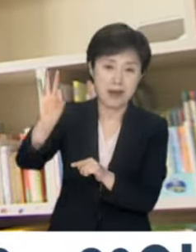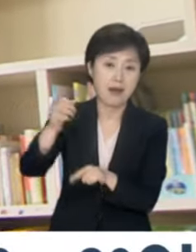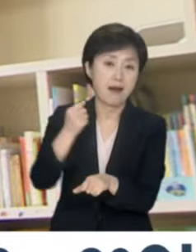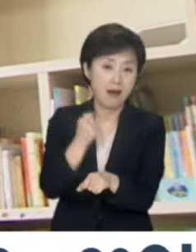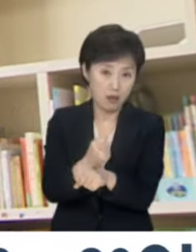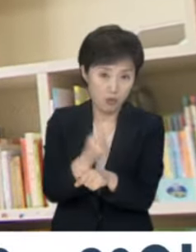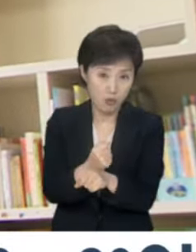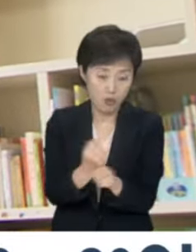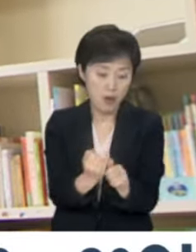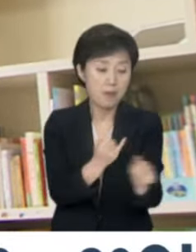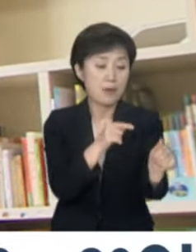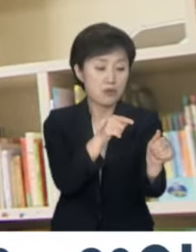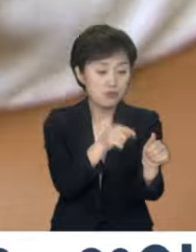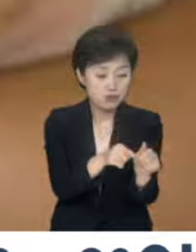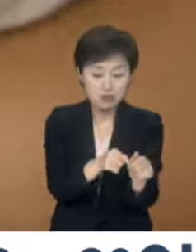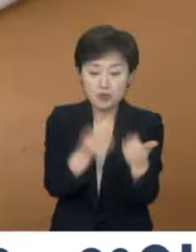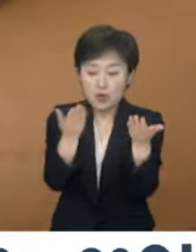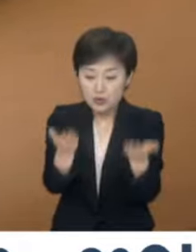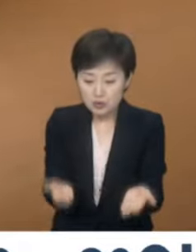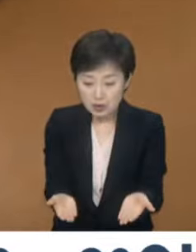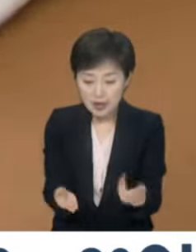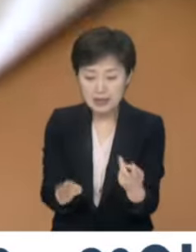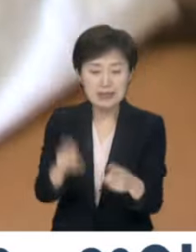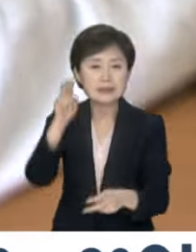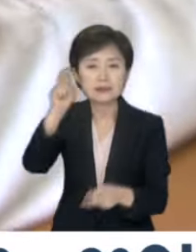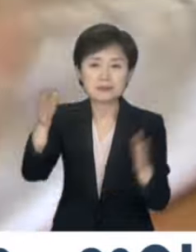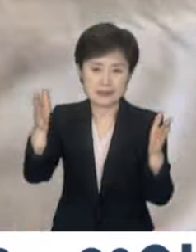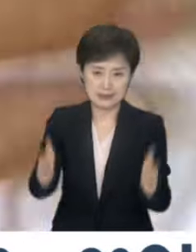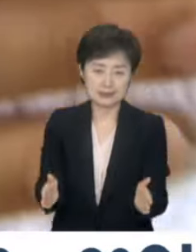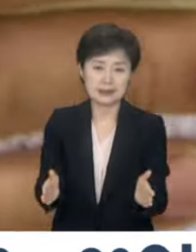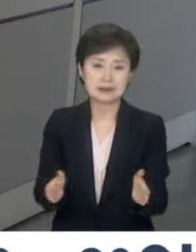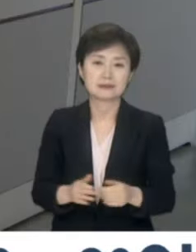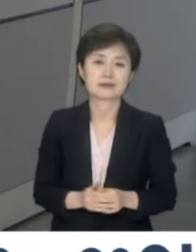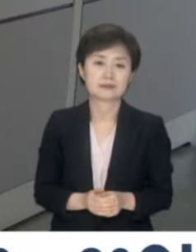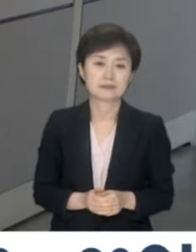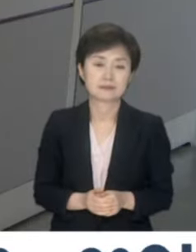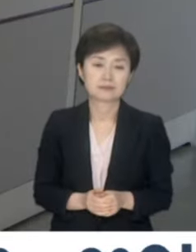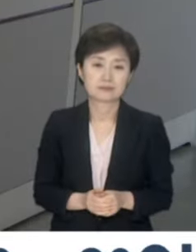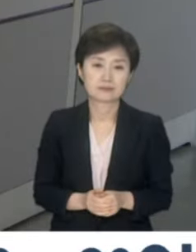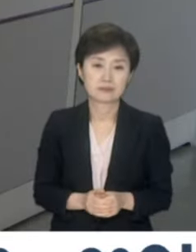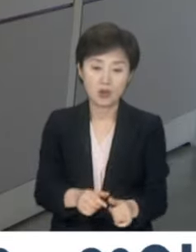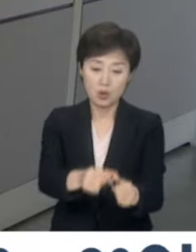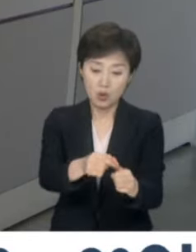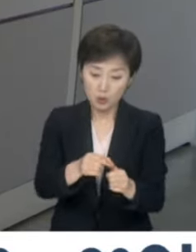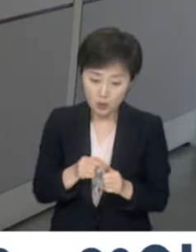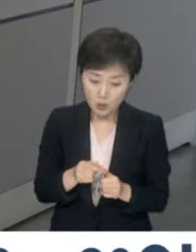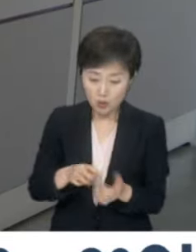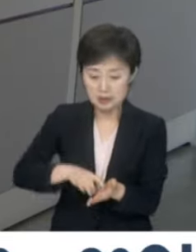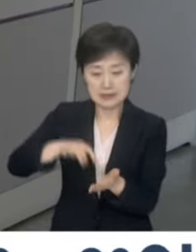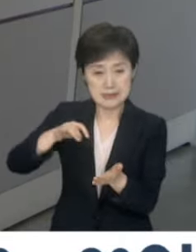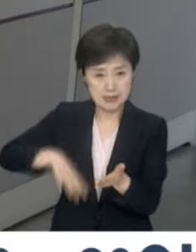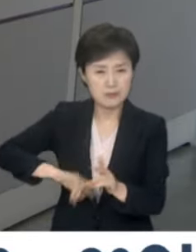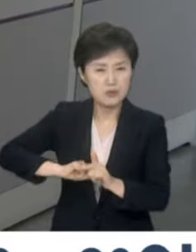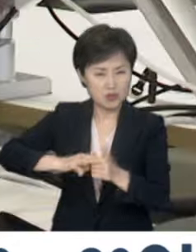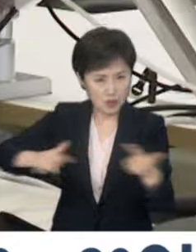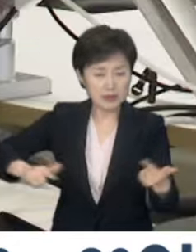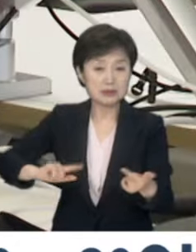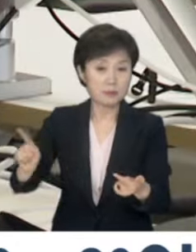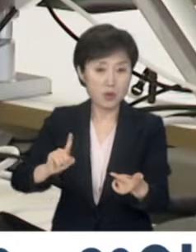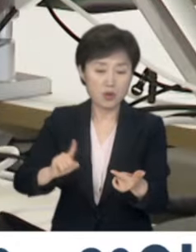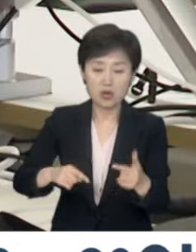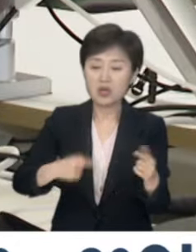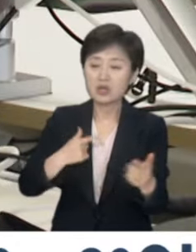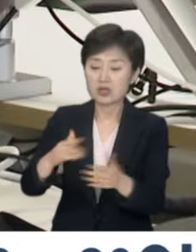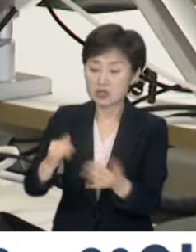10일인 배우자의 출산 휴가는 20일로 두배 확대합니다 통합 고용 세액공제 우대지원 대상인